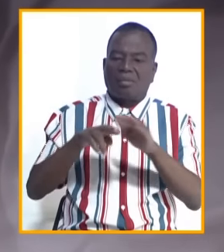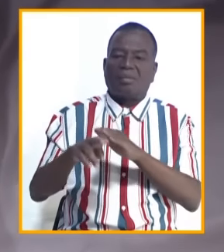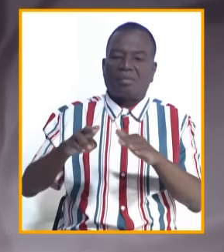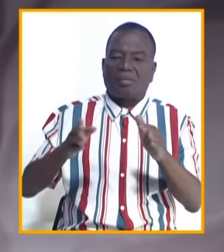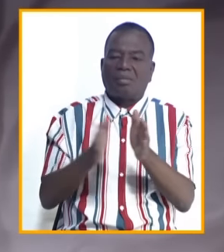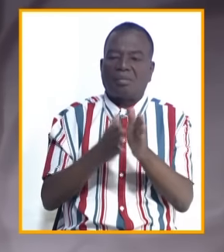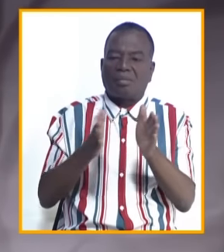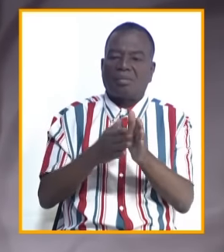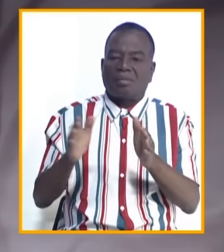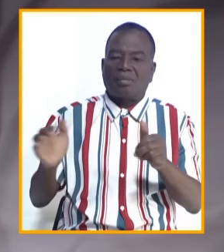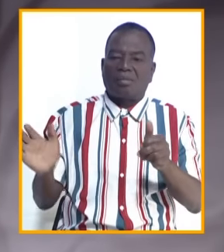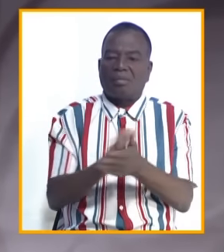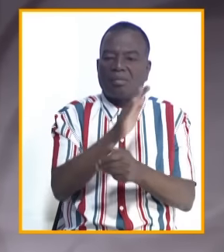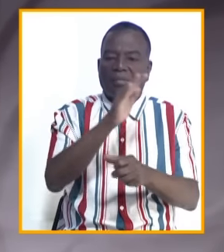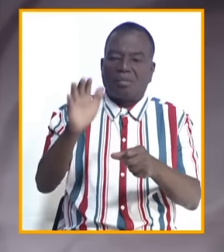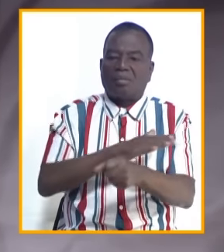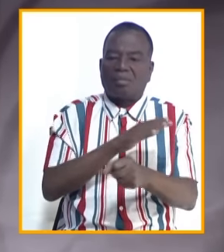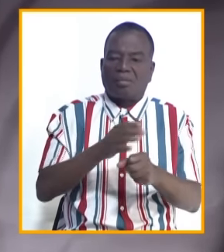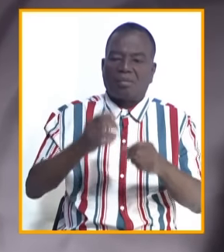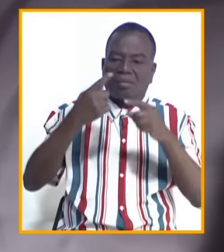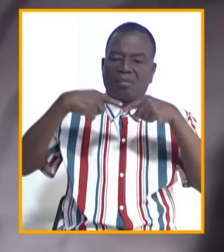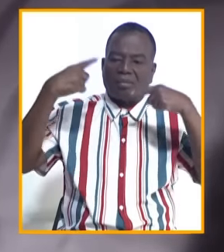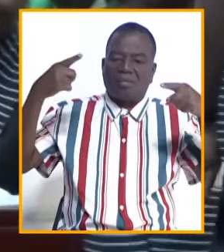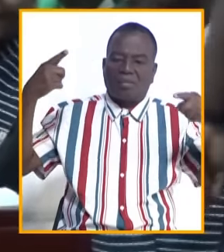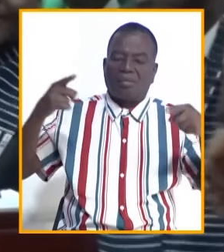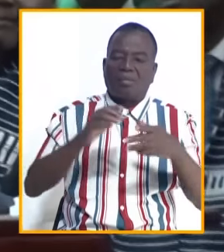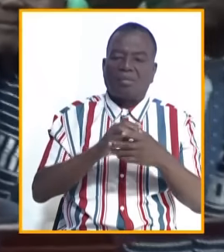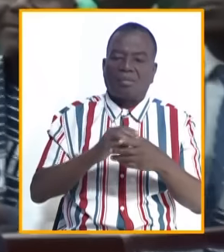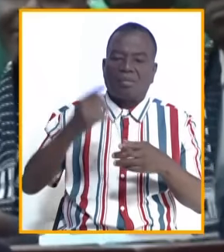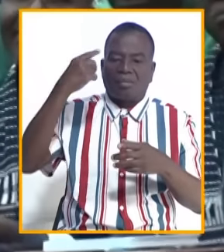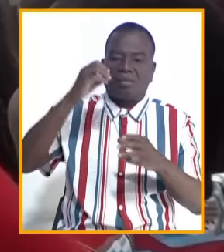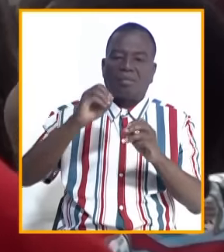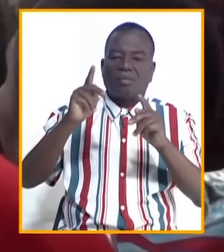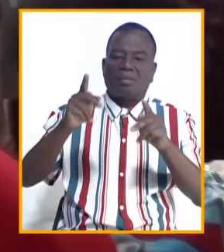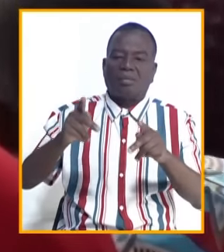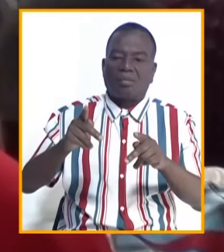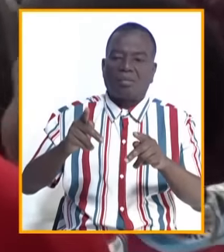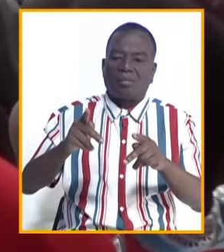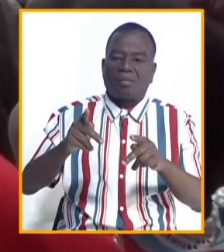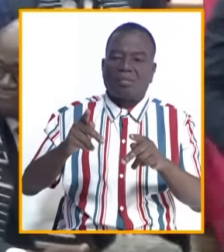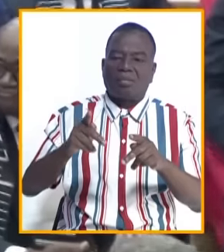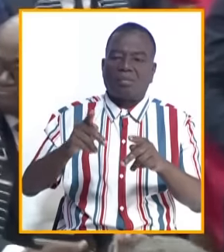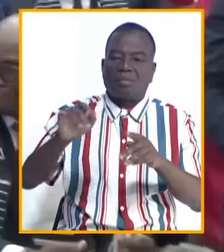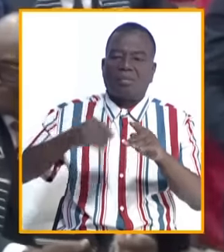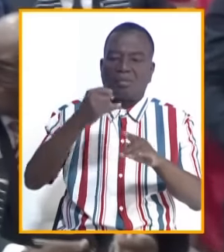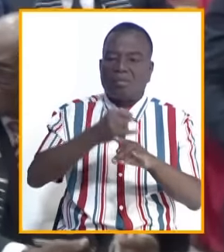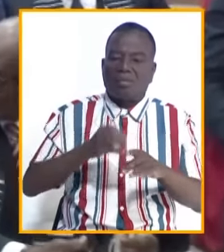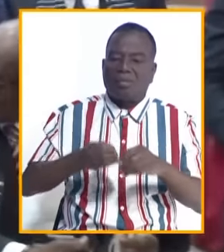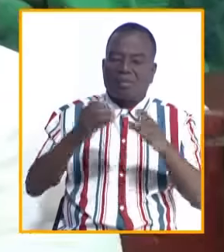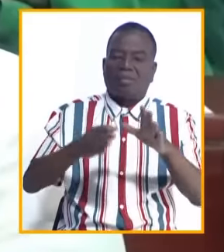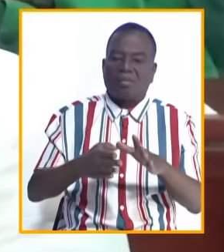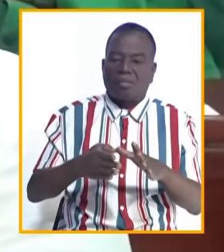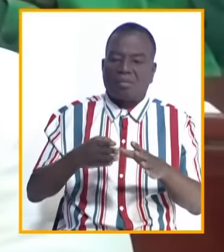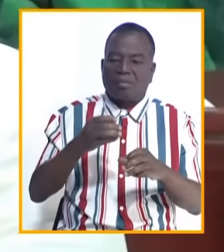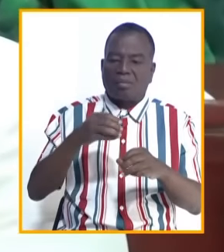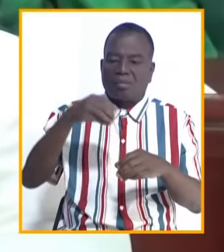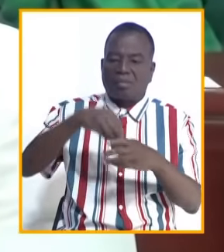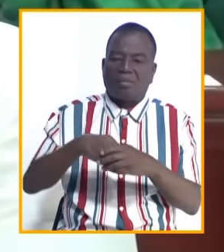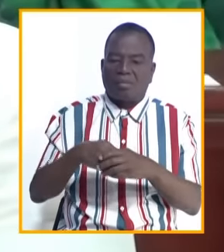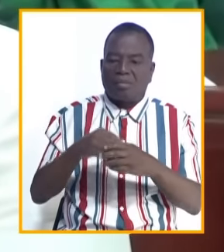pleine de succès, de découvertes et de réalisations. Pour l'occasion, les dirigeants de l'institution ont mis les bouchées doubles. Dans